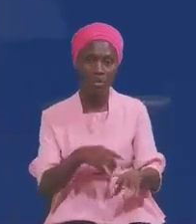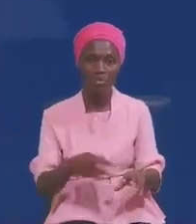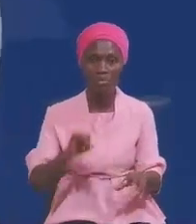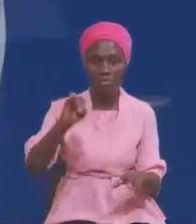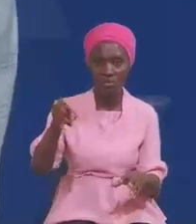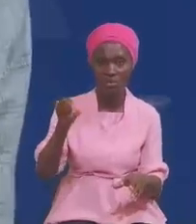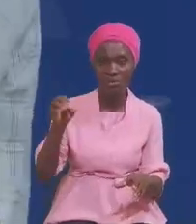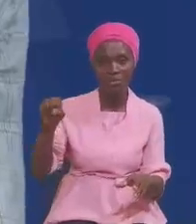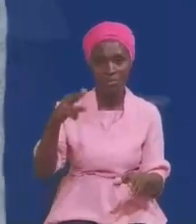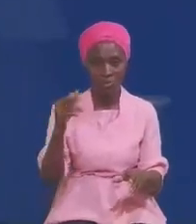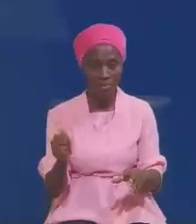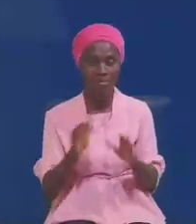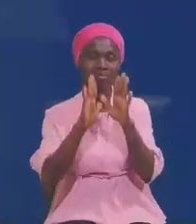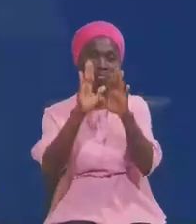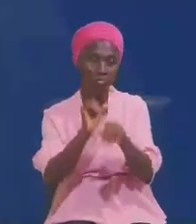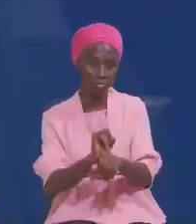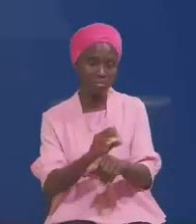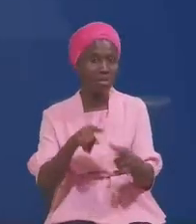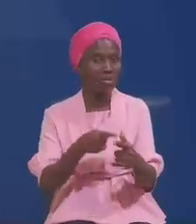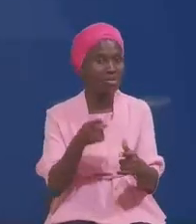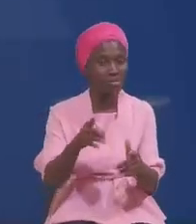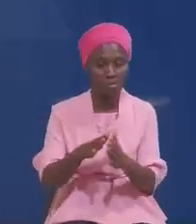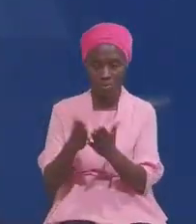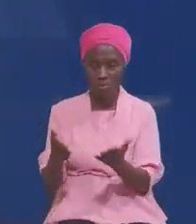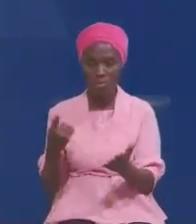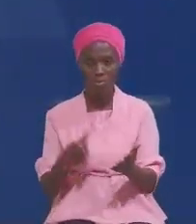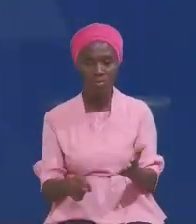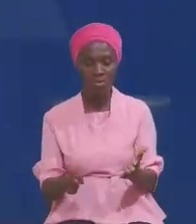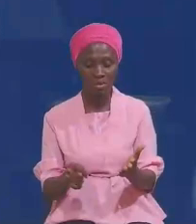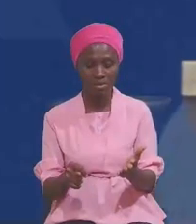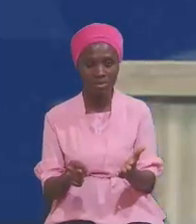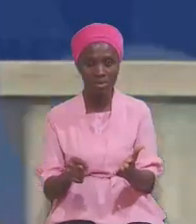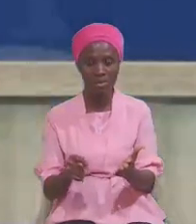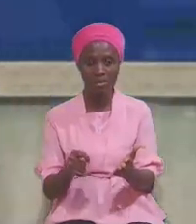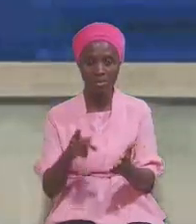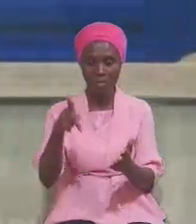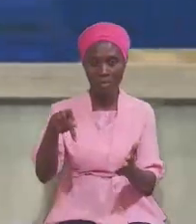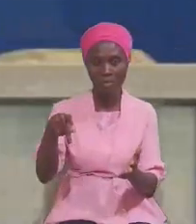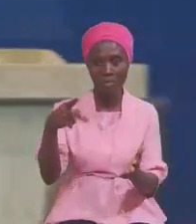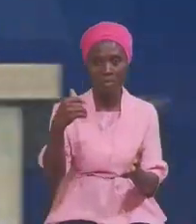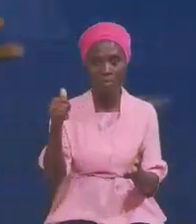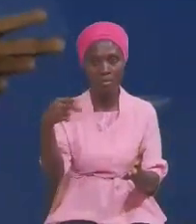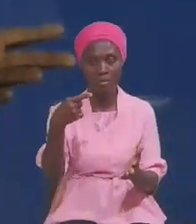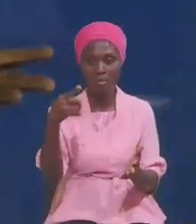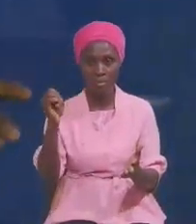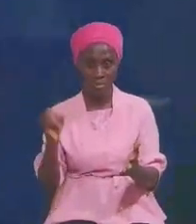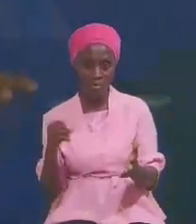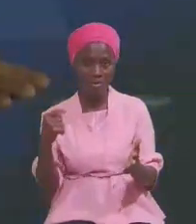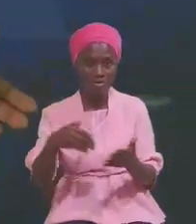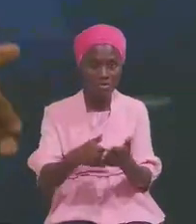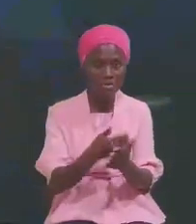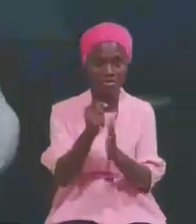ce sont des miracles. Et puis vous ouvrez la page du Nouveau Testament, Matthieu, Marc,